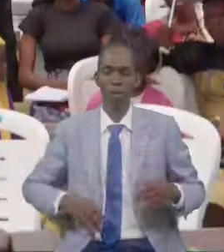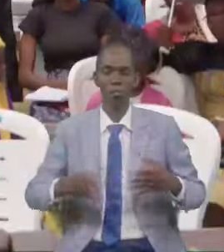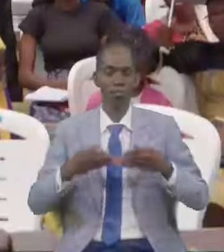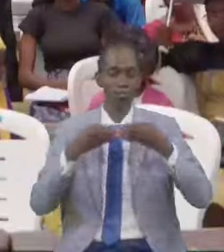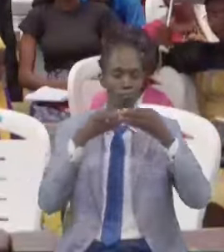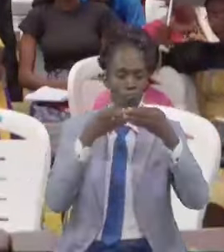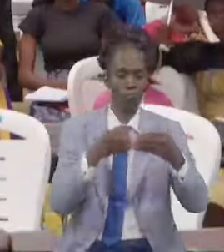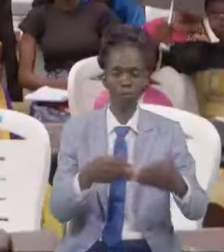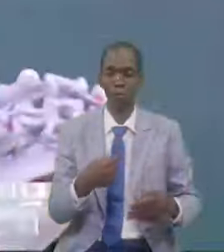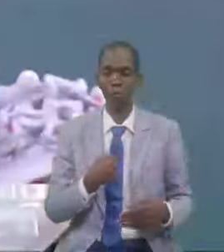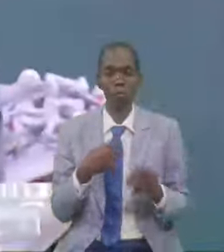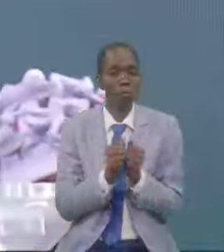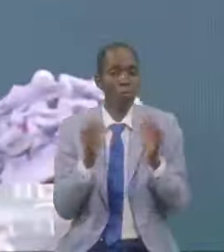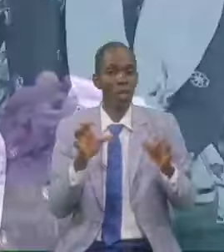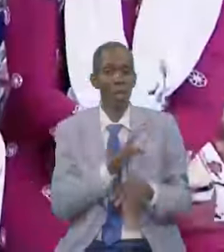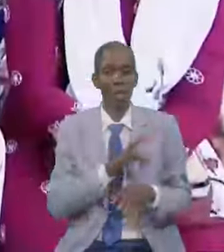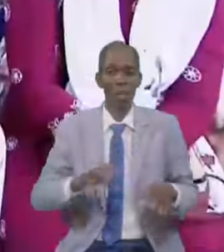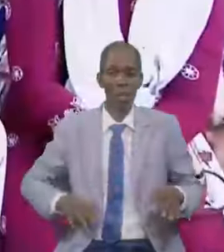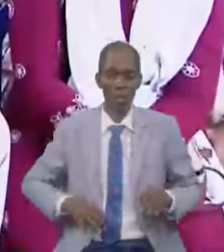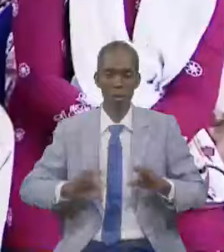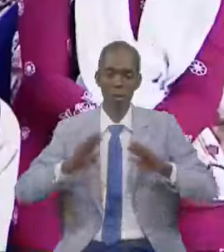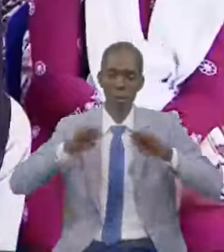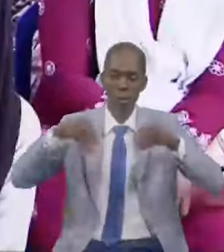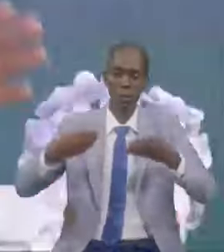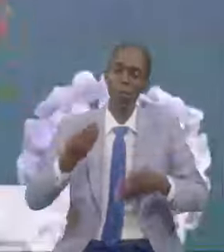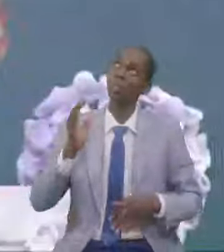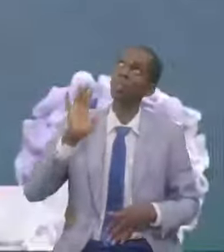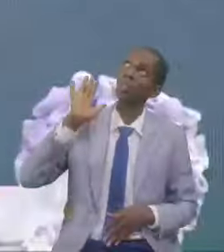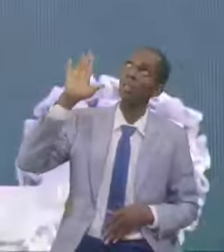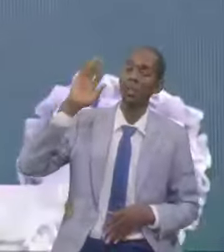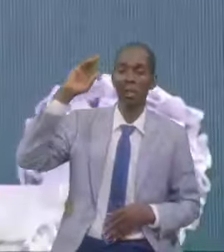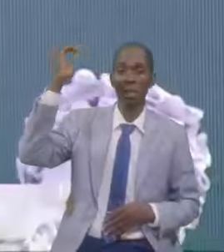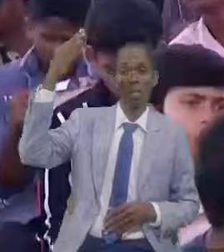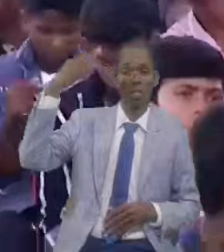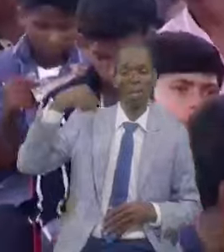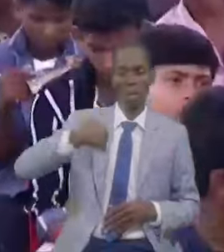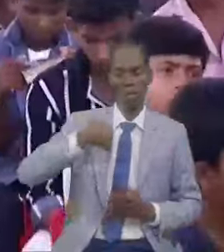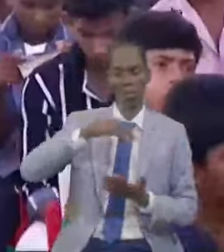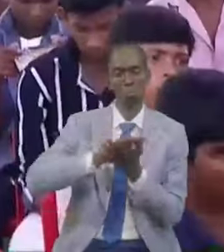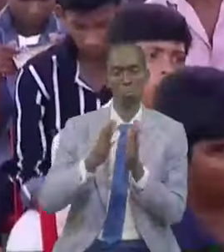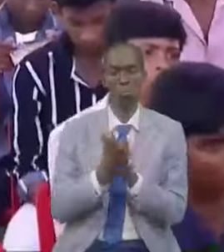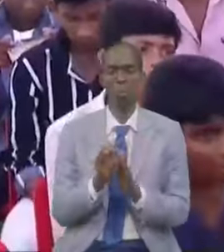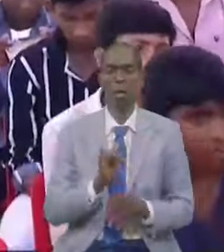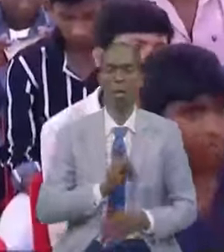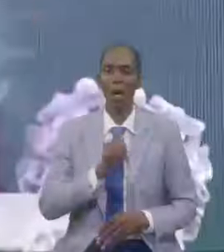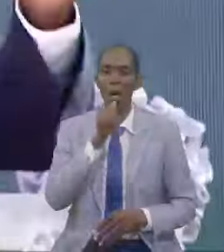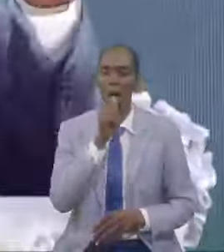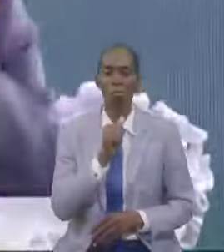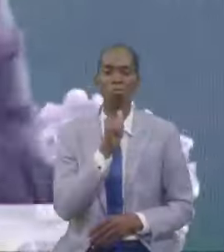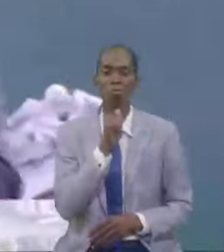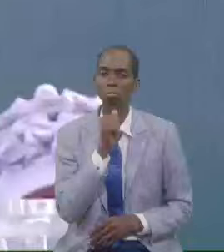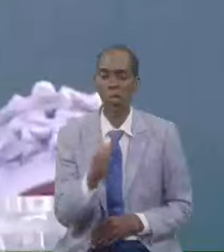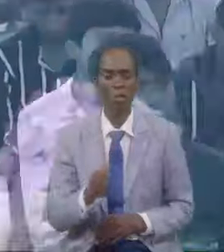without Christ granting me grace, Christ naku krupani ivvakapothe, I am not. Nenu emi lenu. That